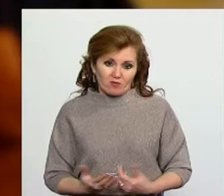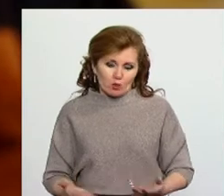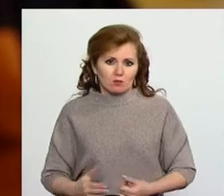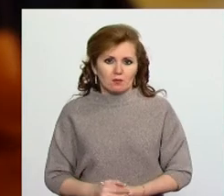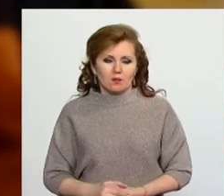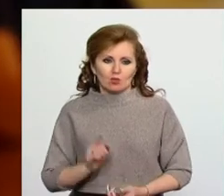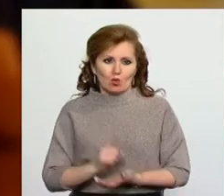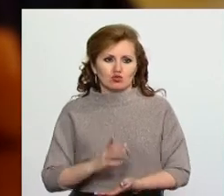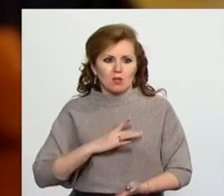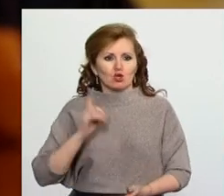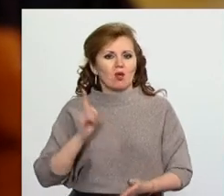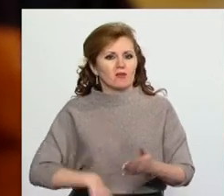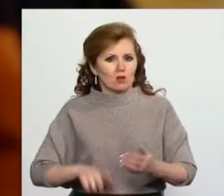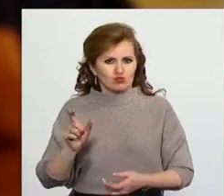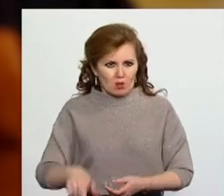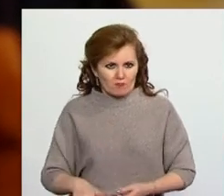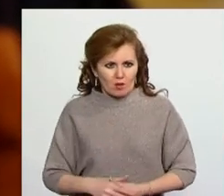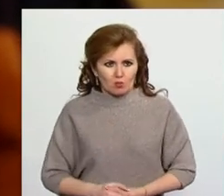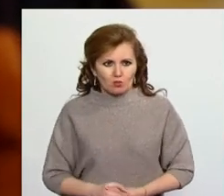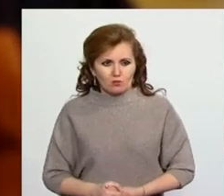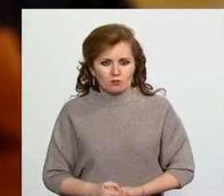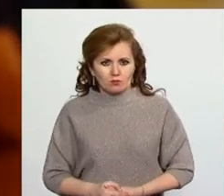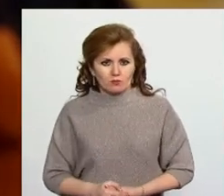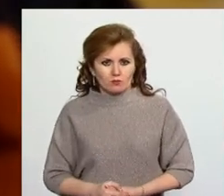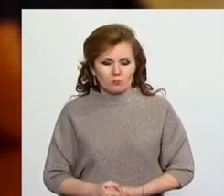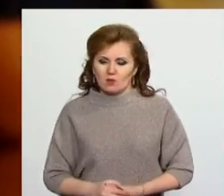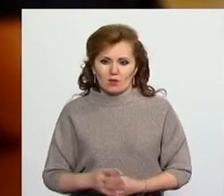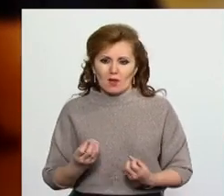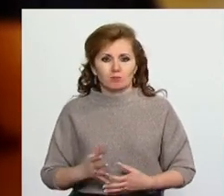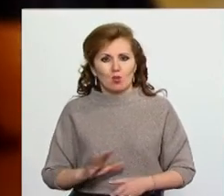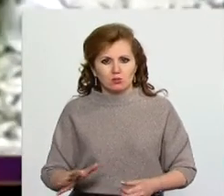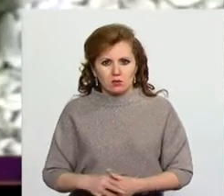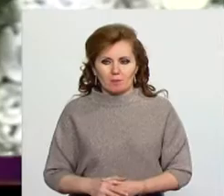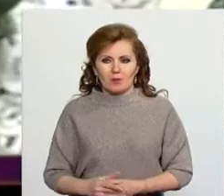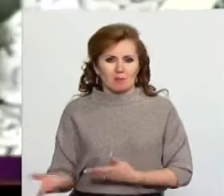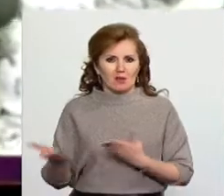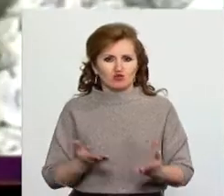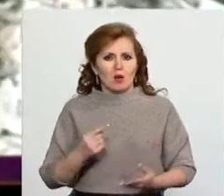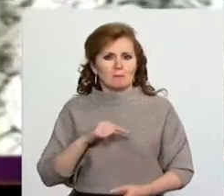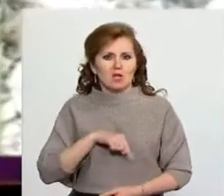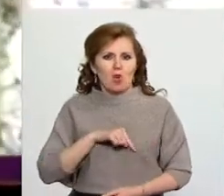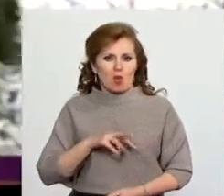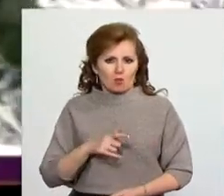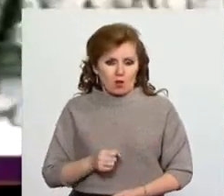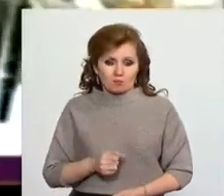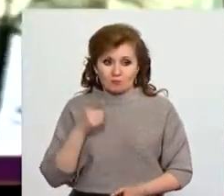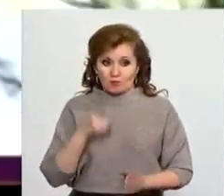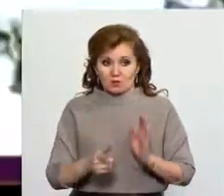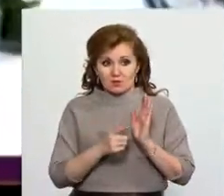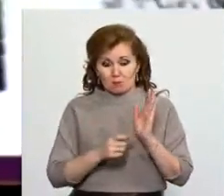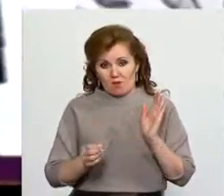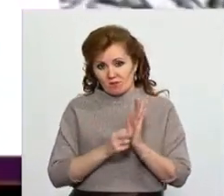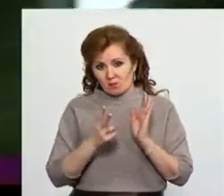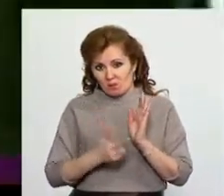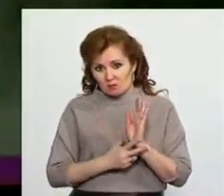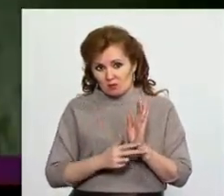Должен был доверять человеку. Действовали как психолог. С 1718-го от